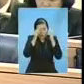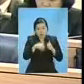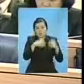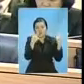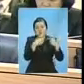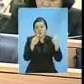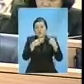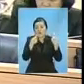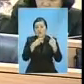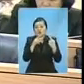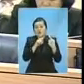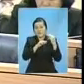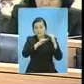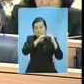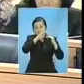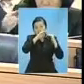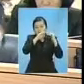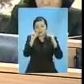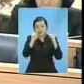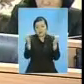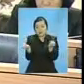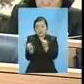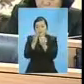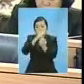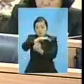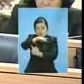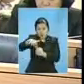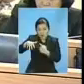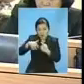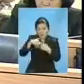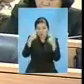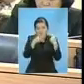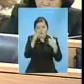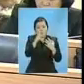ษย์ไปเป็นมนุษย์กับสิ่งแวดล้อมได้แล้